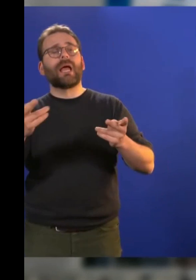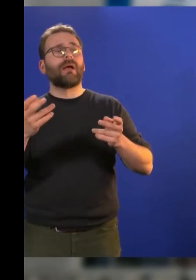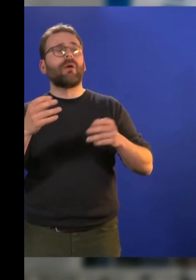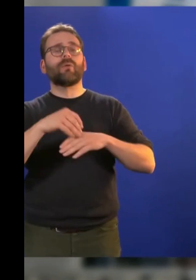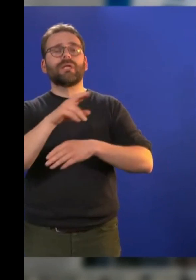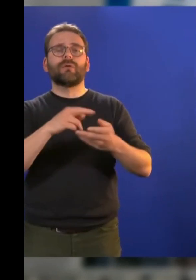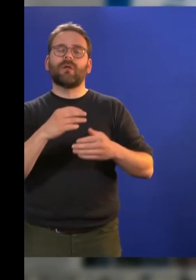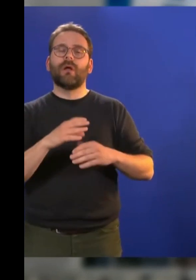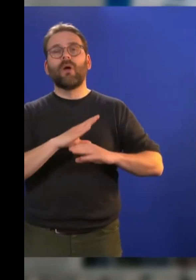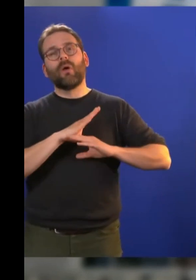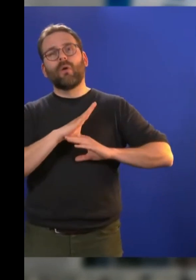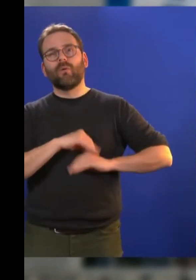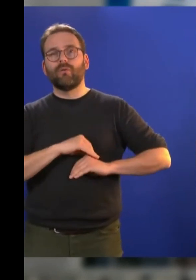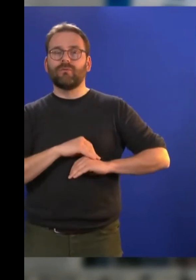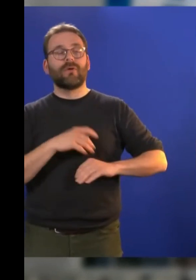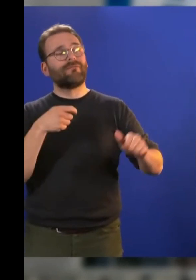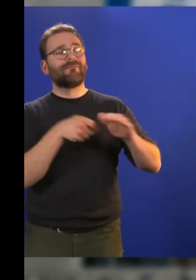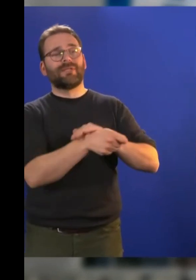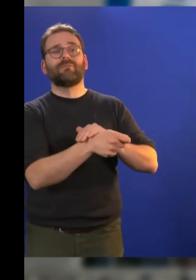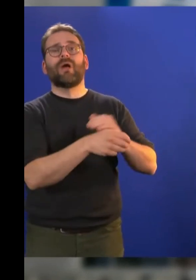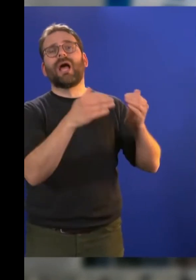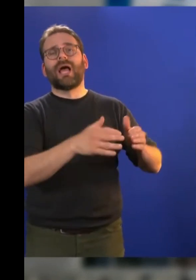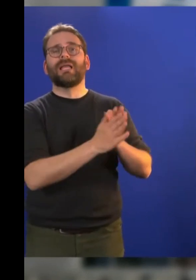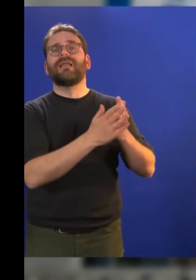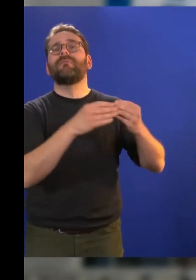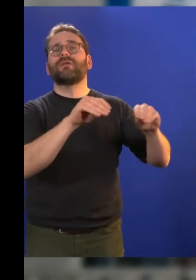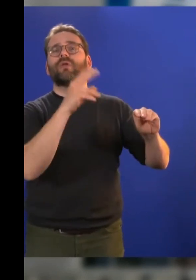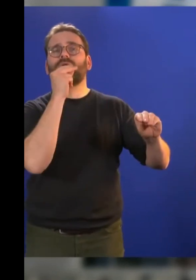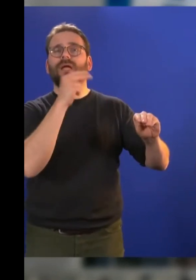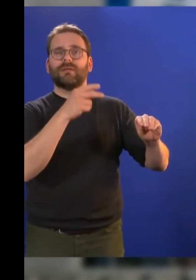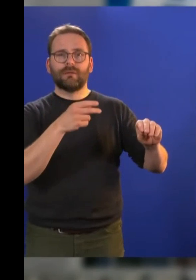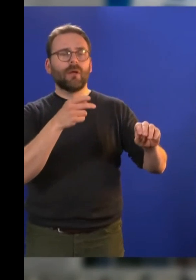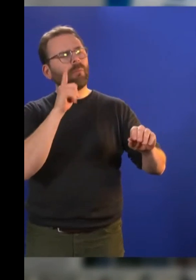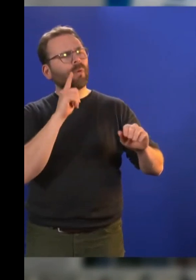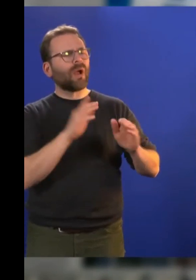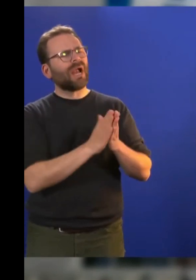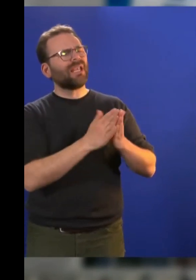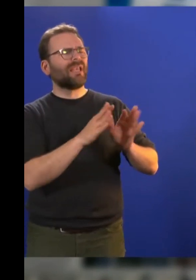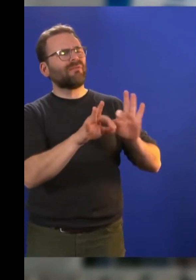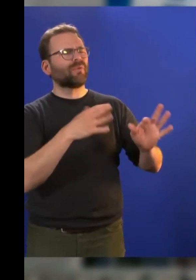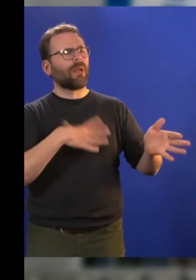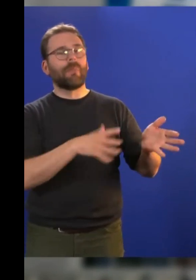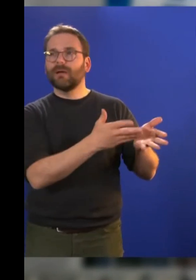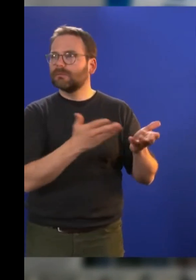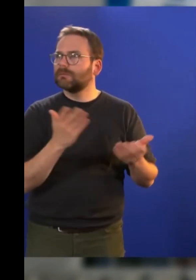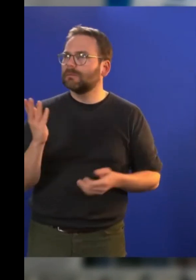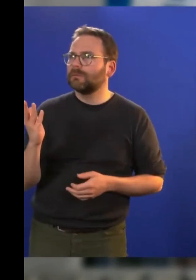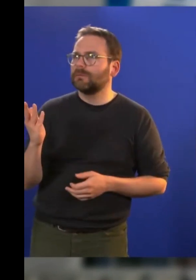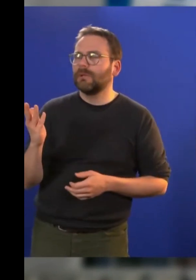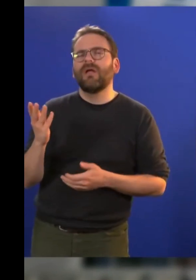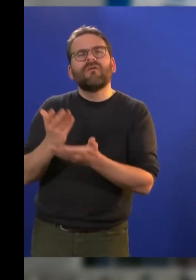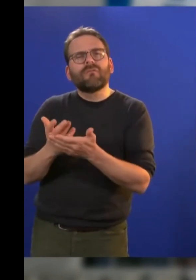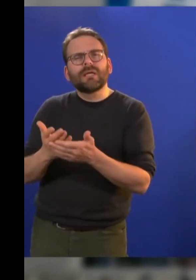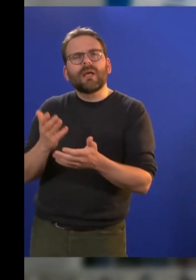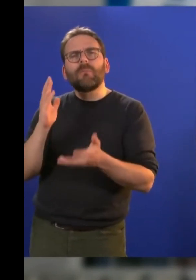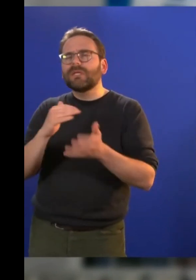régional « Heureusement que nous avons cessé de financer les librairies nantaises, parce que le choix des livres ne lui plaisait pas ». Alors vous voyez, peut-être